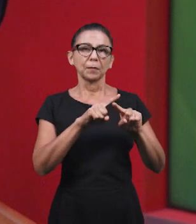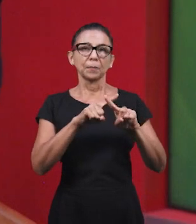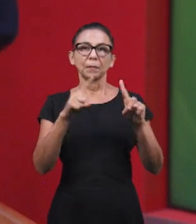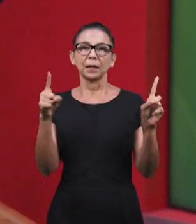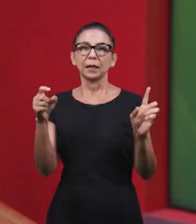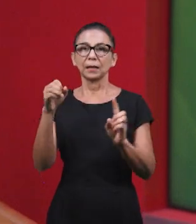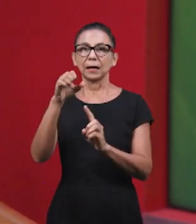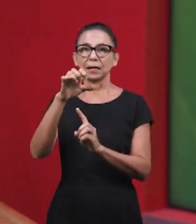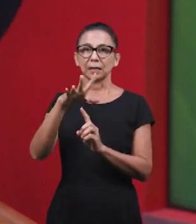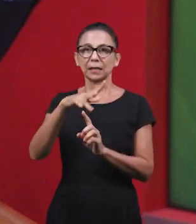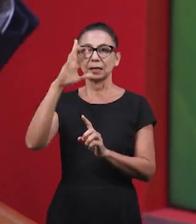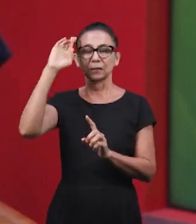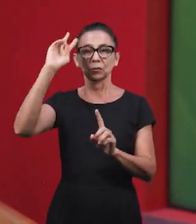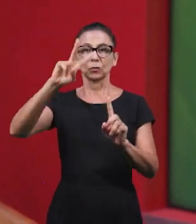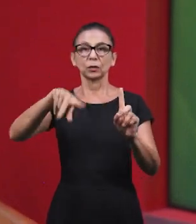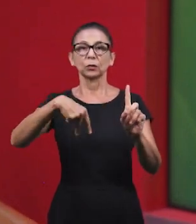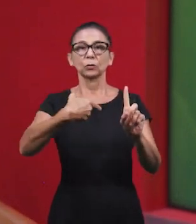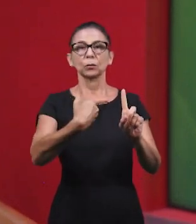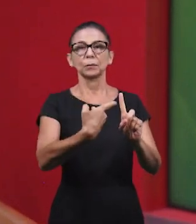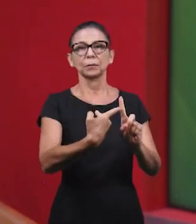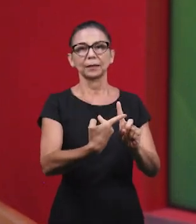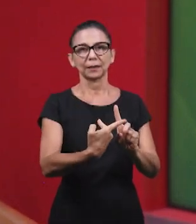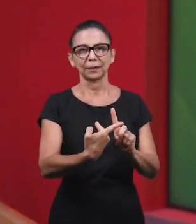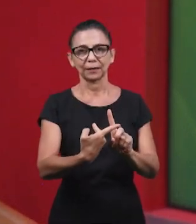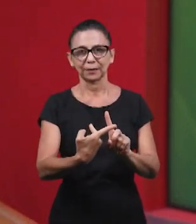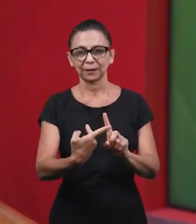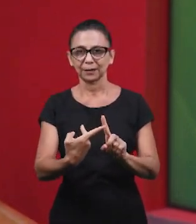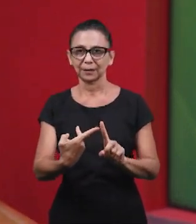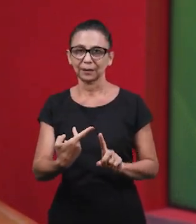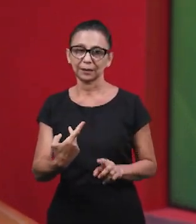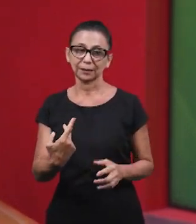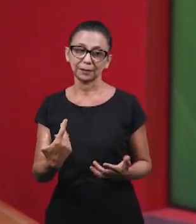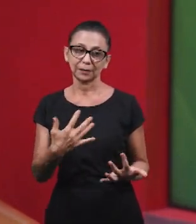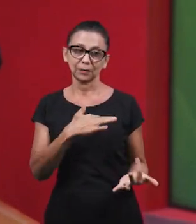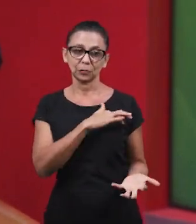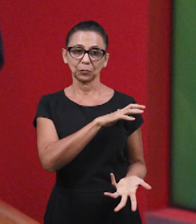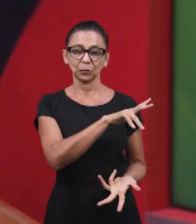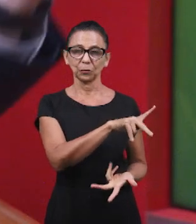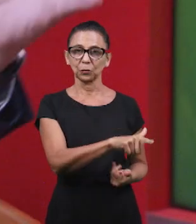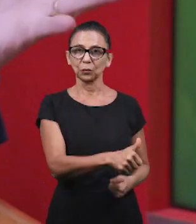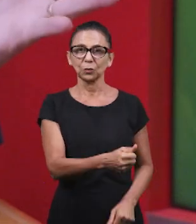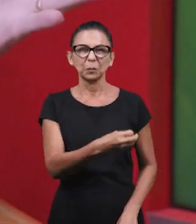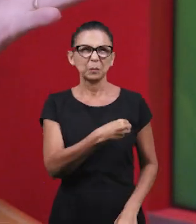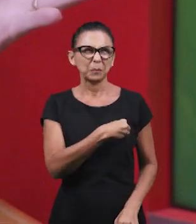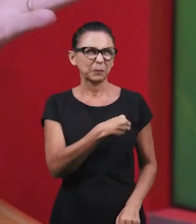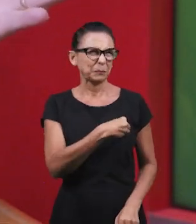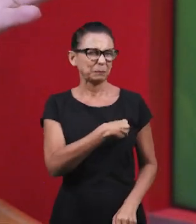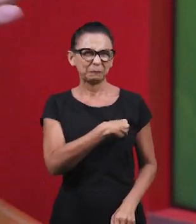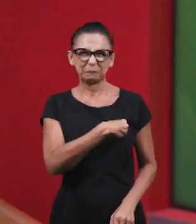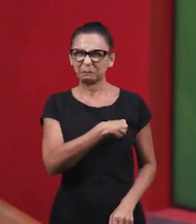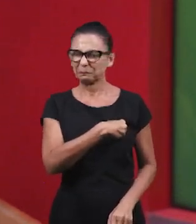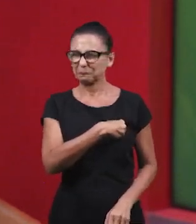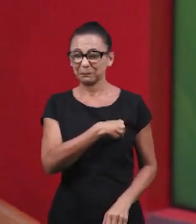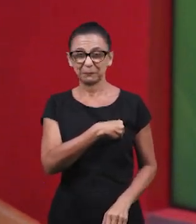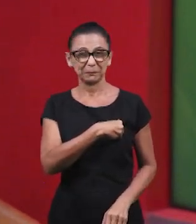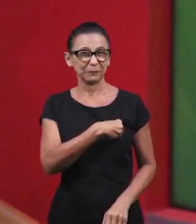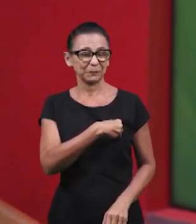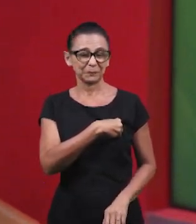le péché, il est exposé. D'autre côté, nous vivons le temps de la grâce,